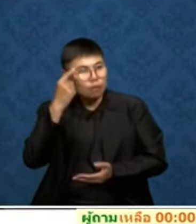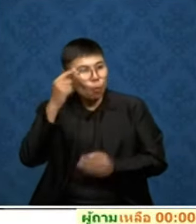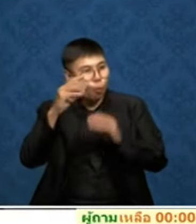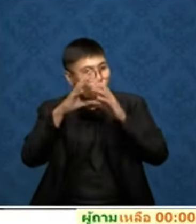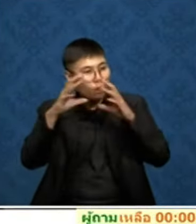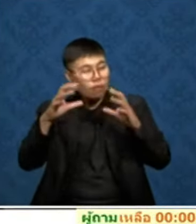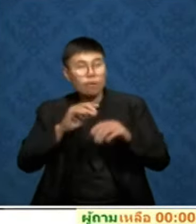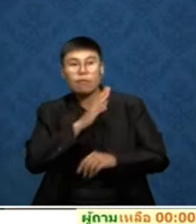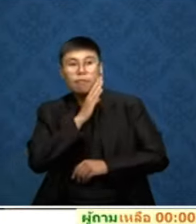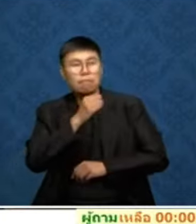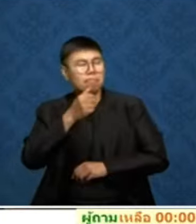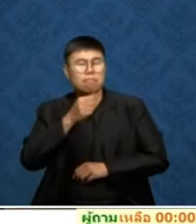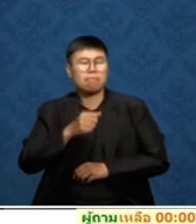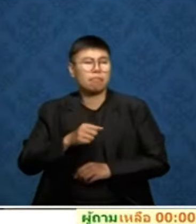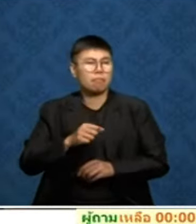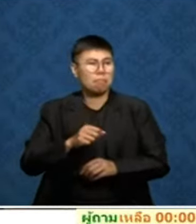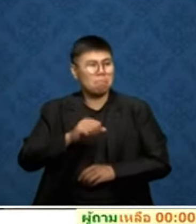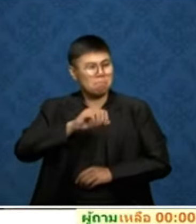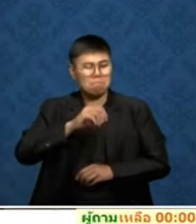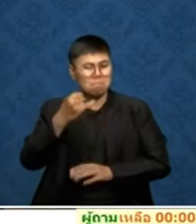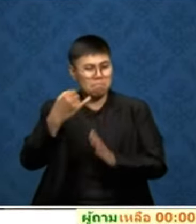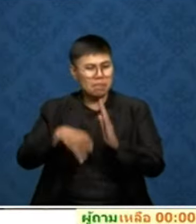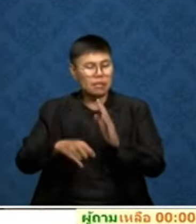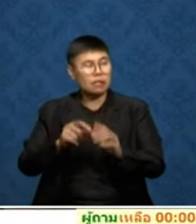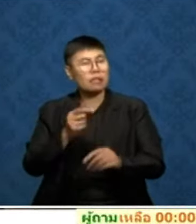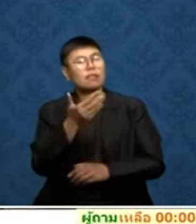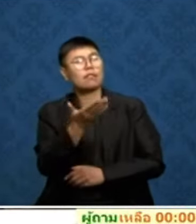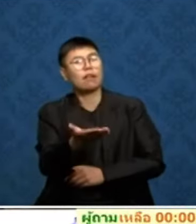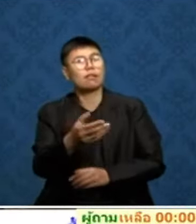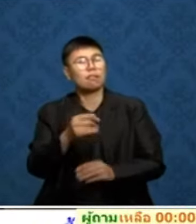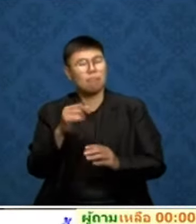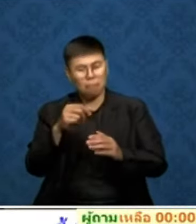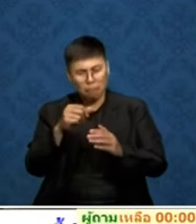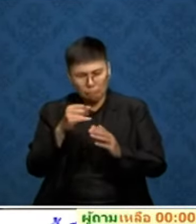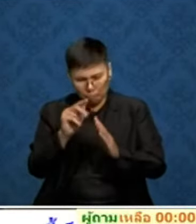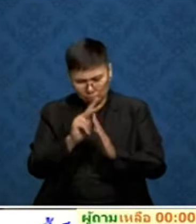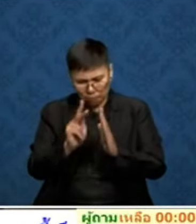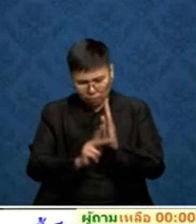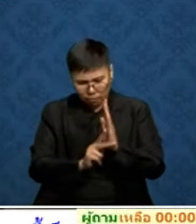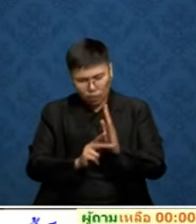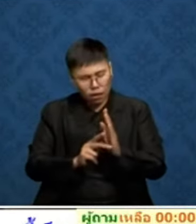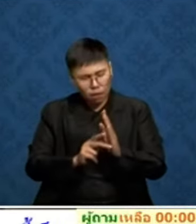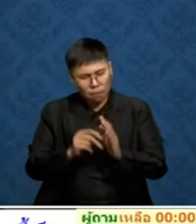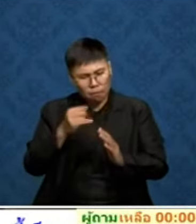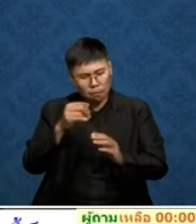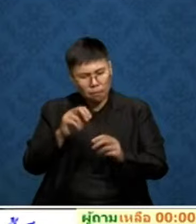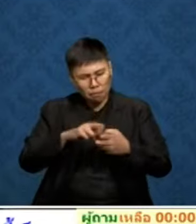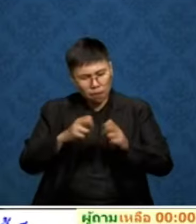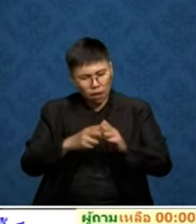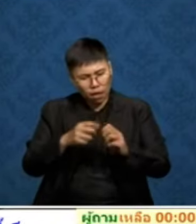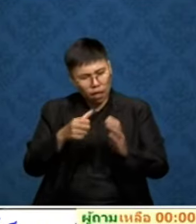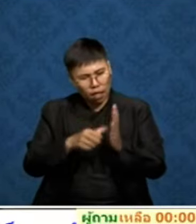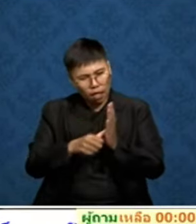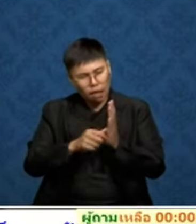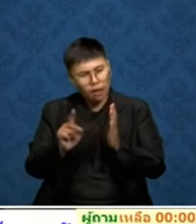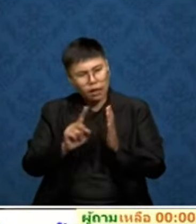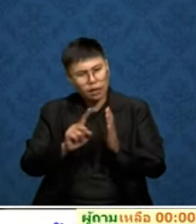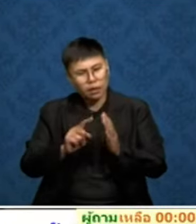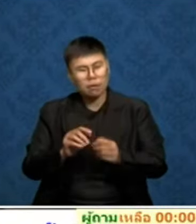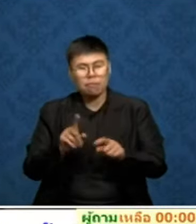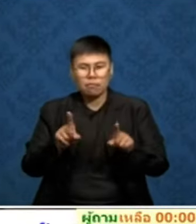าไม่ใช่ท่านจะแก้ปัญหาเรื่องนี้อย่างไรครับแล้วเราจะลดการเสียดุลการค้ารวมที่ทั้งเกือบจะเสียอธิปไตย